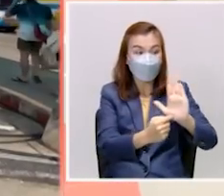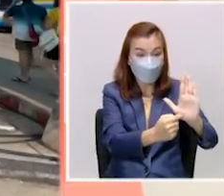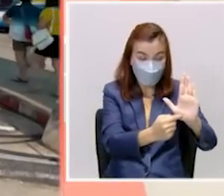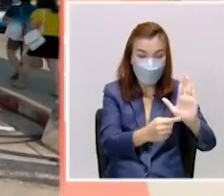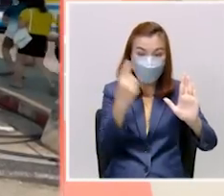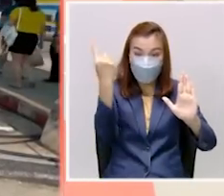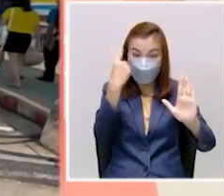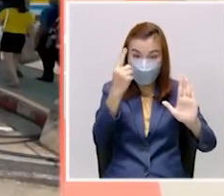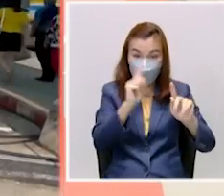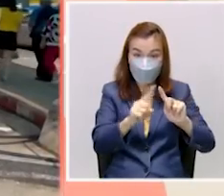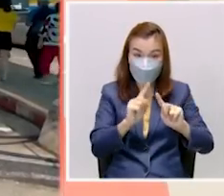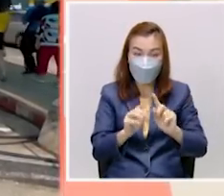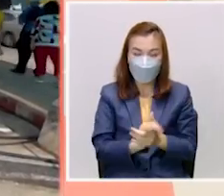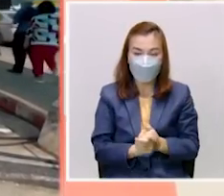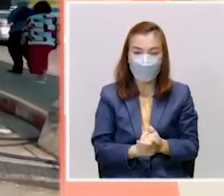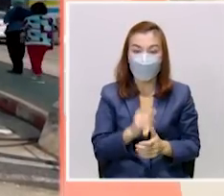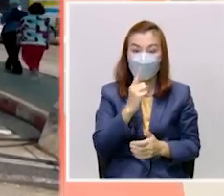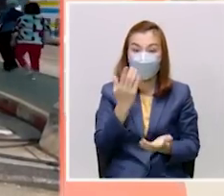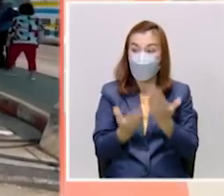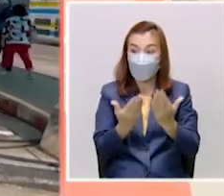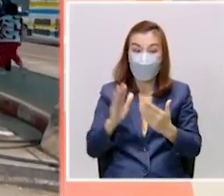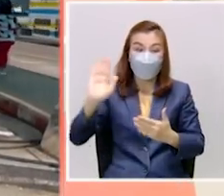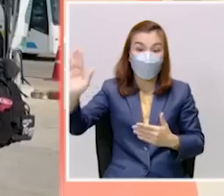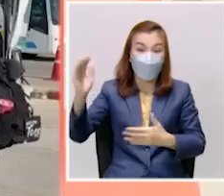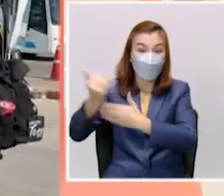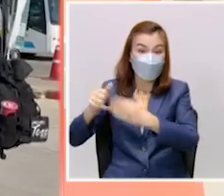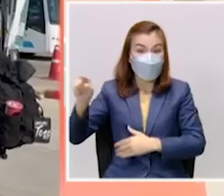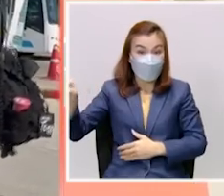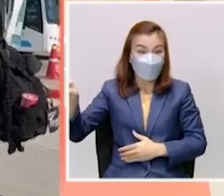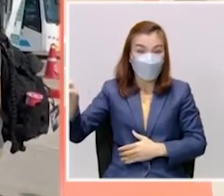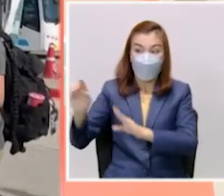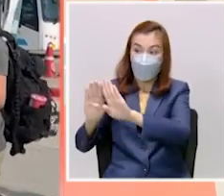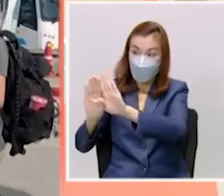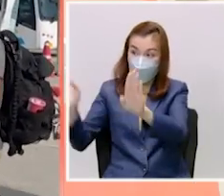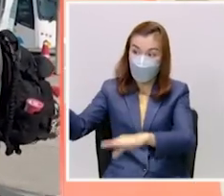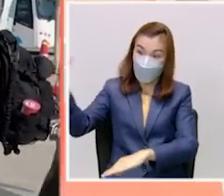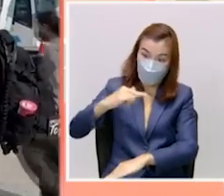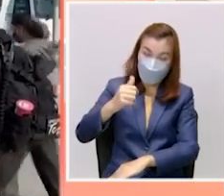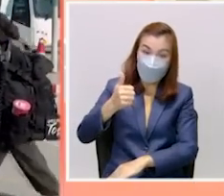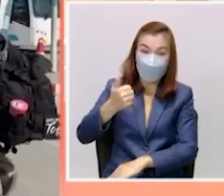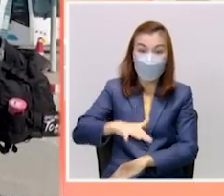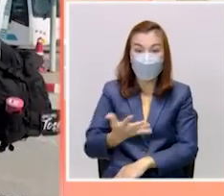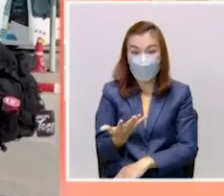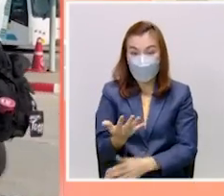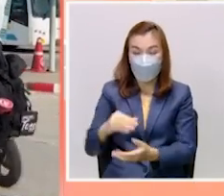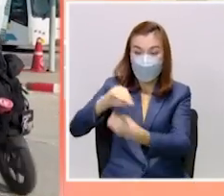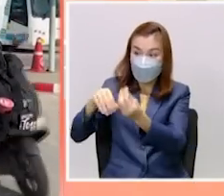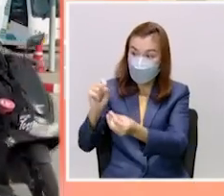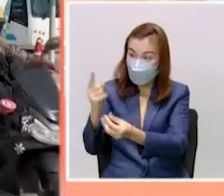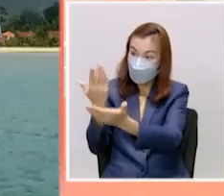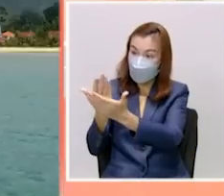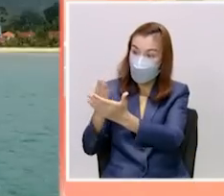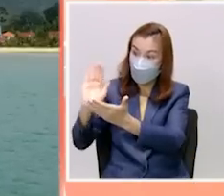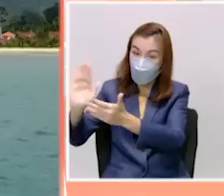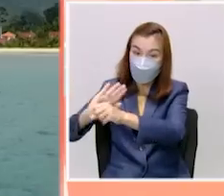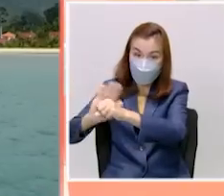ยู่กับประเทศที่ผมพูดไปเนี่ยก็ขึ้นอยู่กับประเทศนั้นๆก็เขามีความพร้อม เรื่องเศรษฐกิจเรื่องท